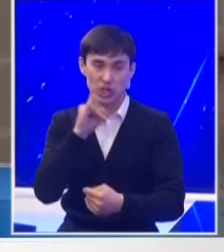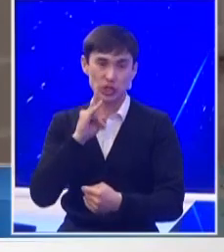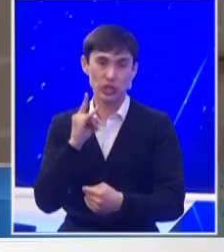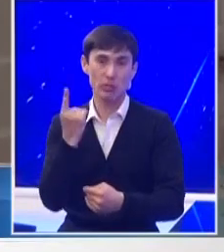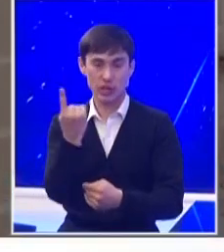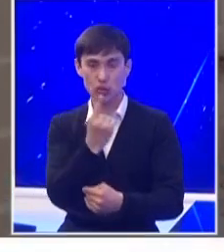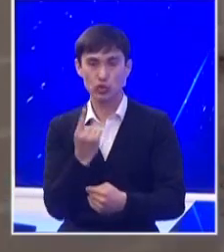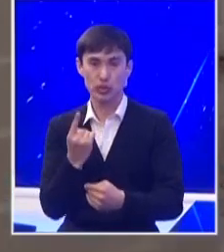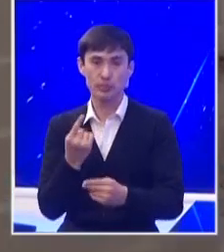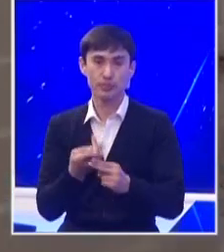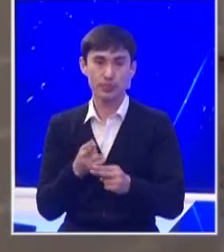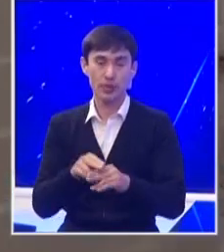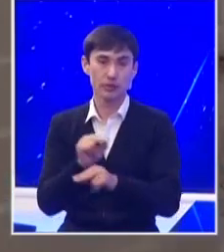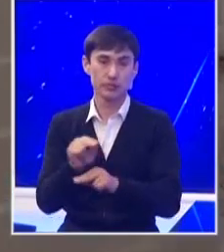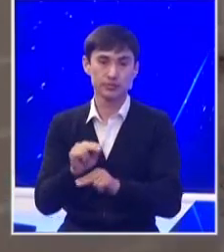получается, матерям-одиночкам,